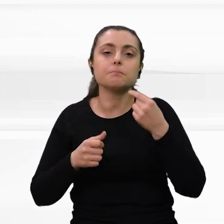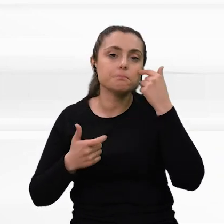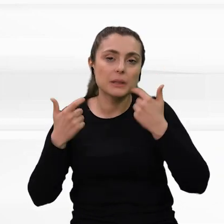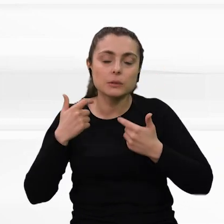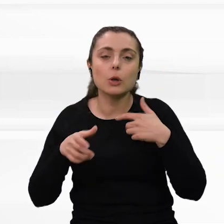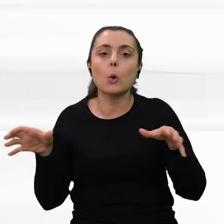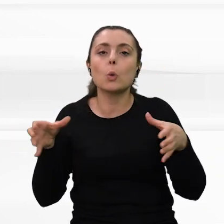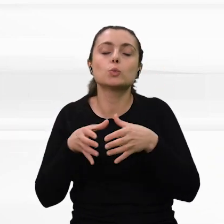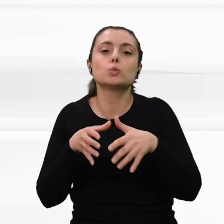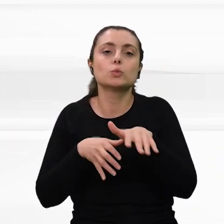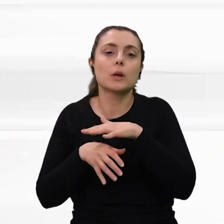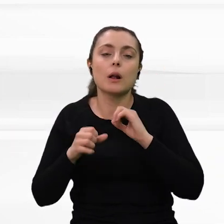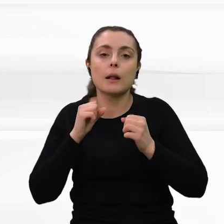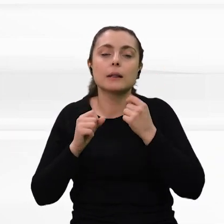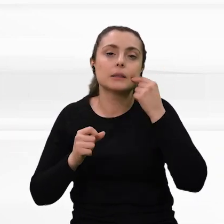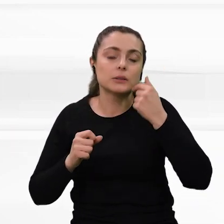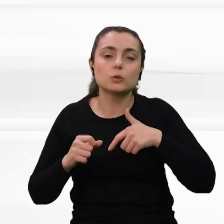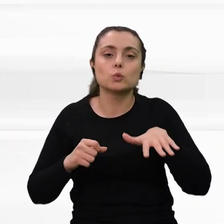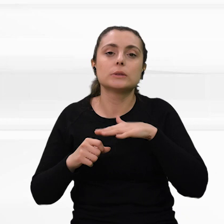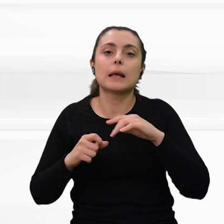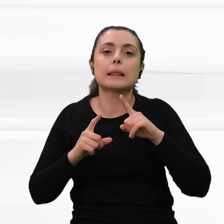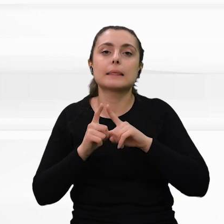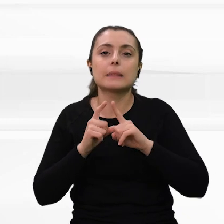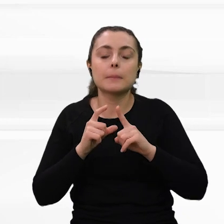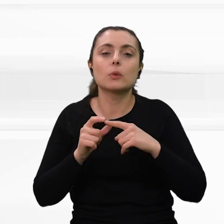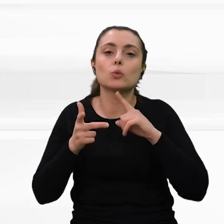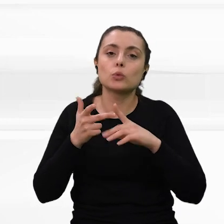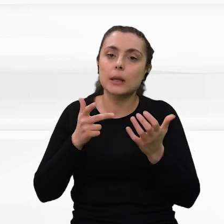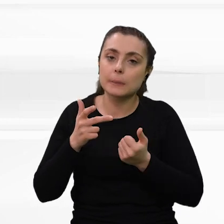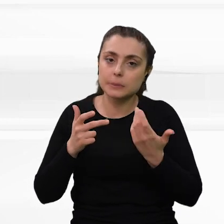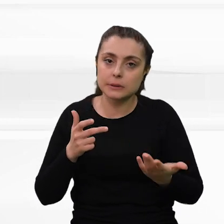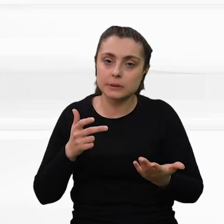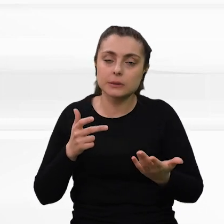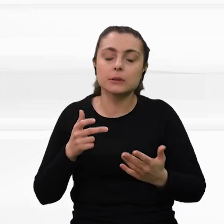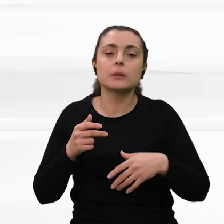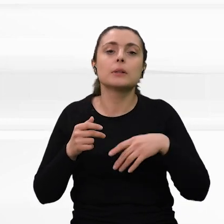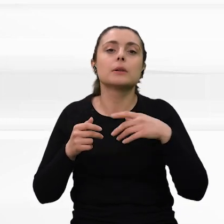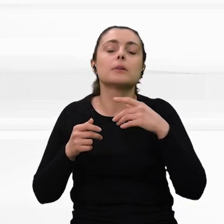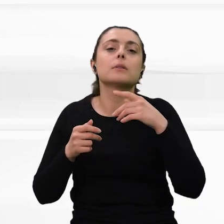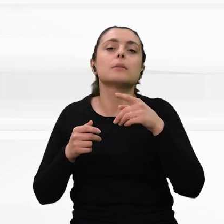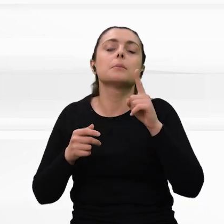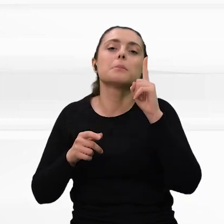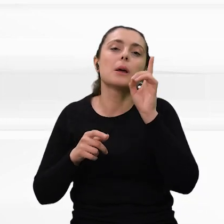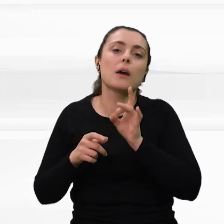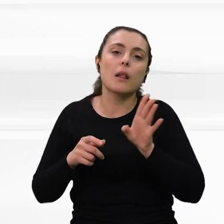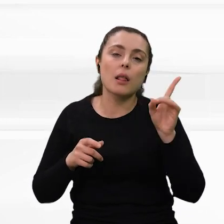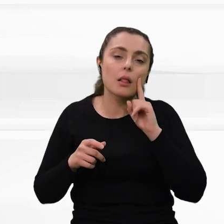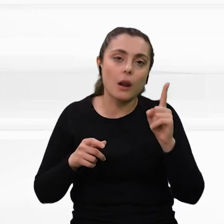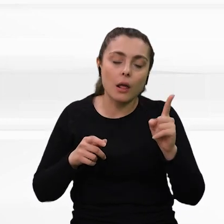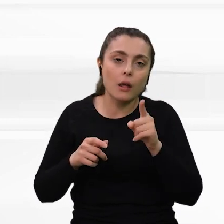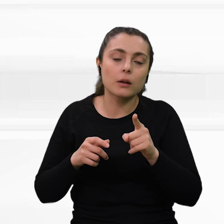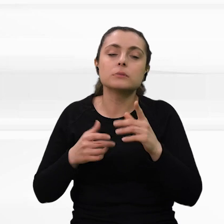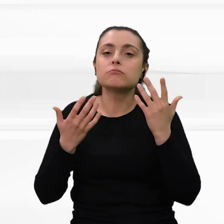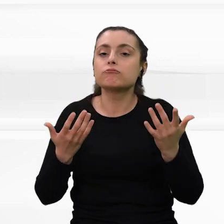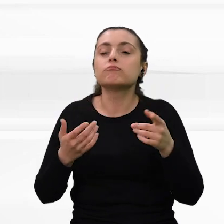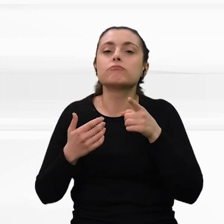bireysel ve örgütsel hareketler kişisel ve sosyal dinamikler 3D alabiliriz Arkadaşlar biri ellediğimiz zaman